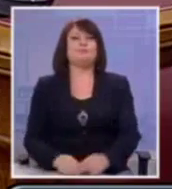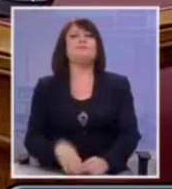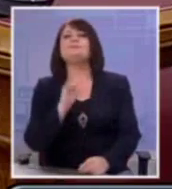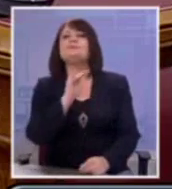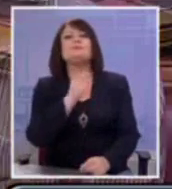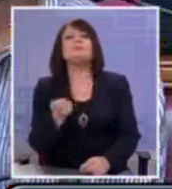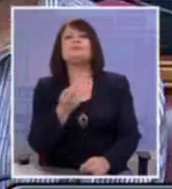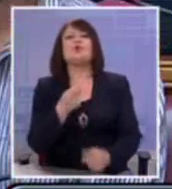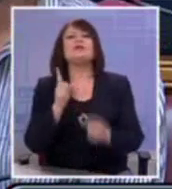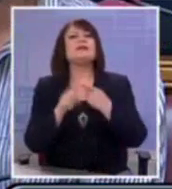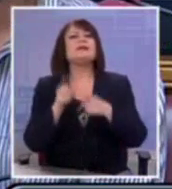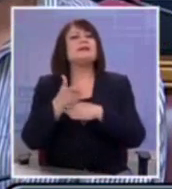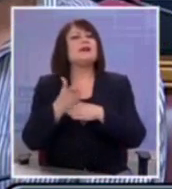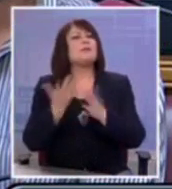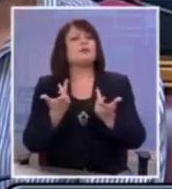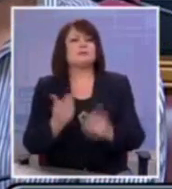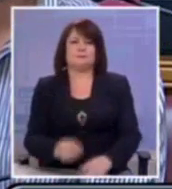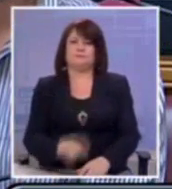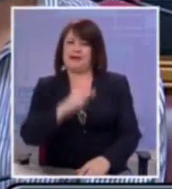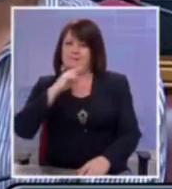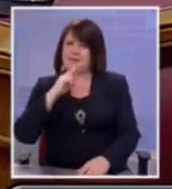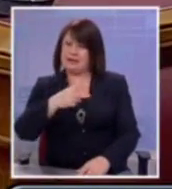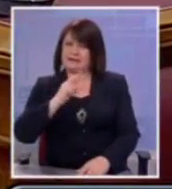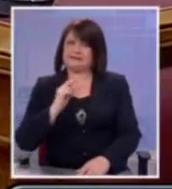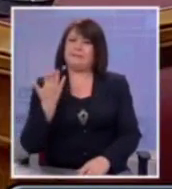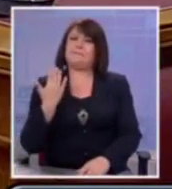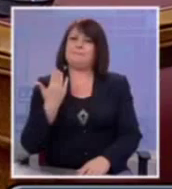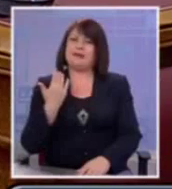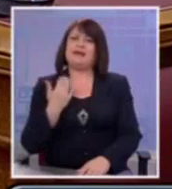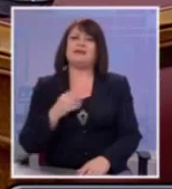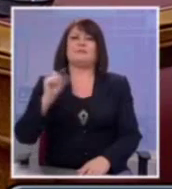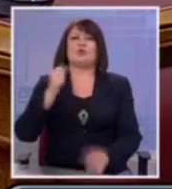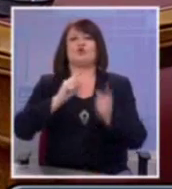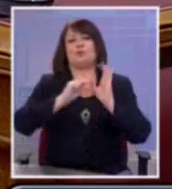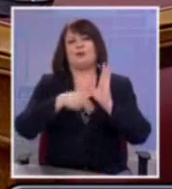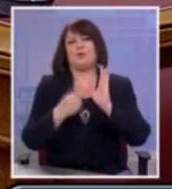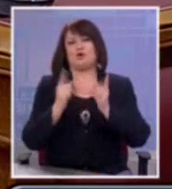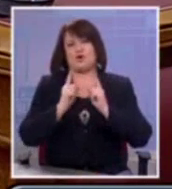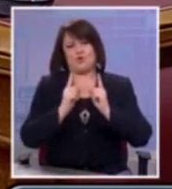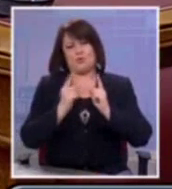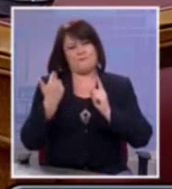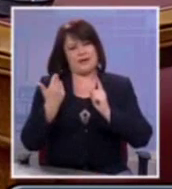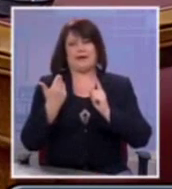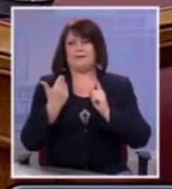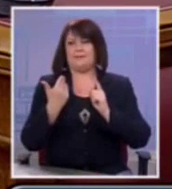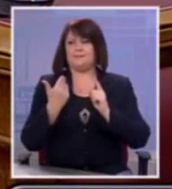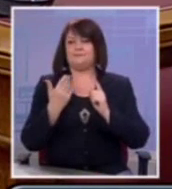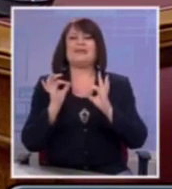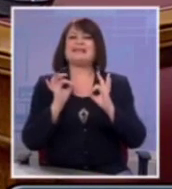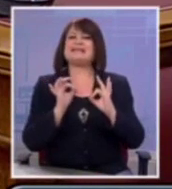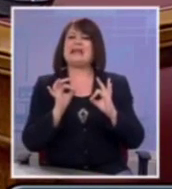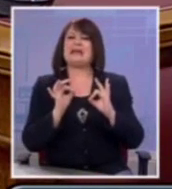έγιναν αυτές τις συναντήσεις? Αυτές έγιναν πριν την σύναψη του πρώτου μνημονίου και